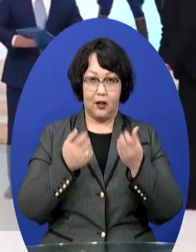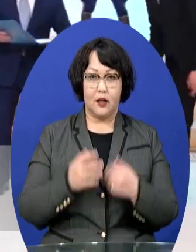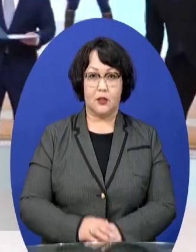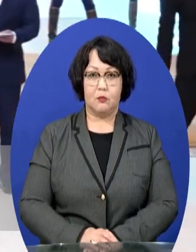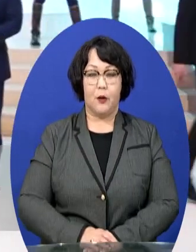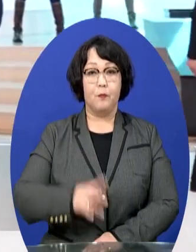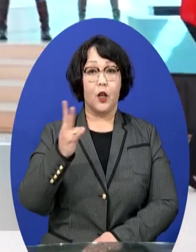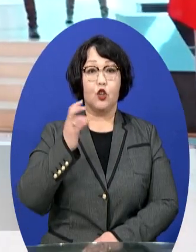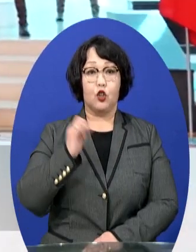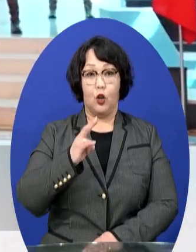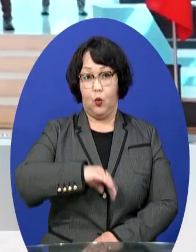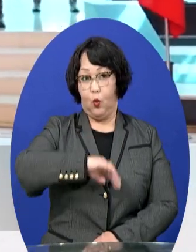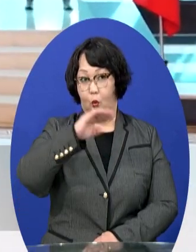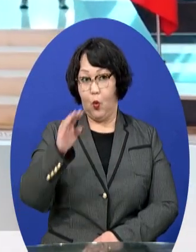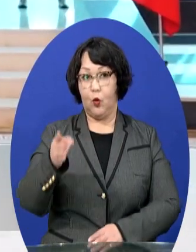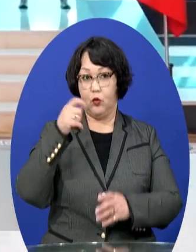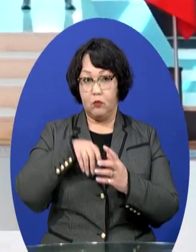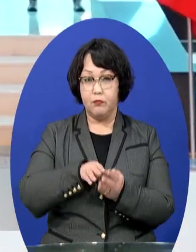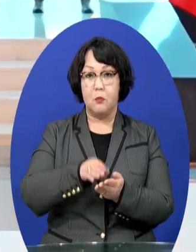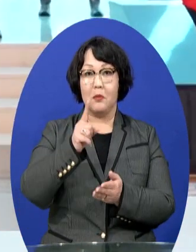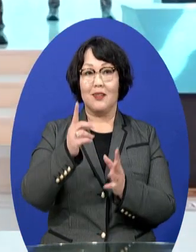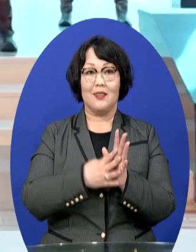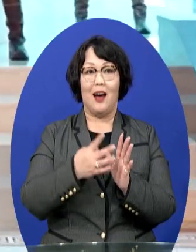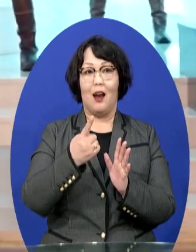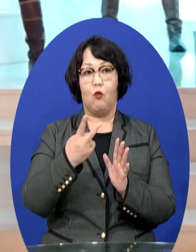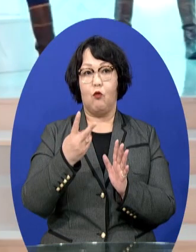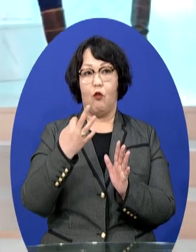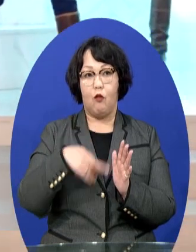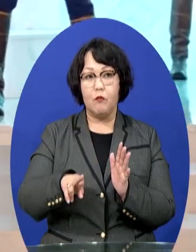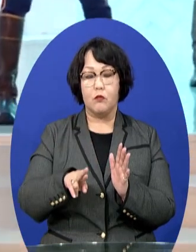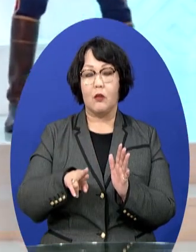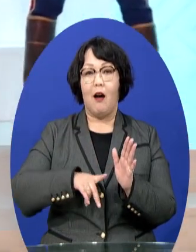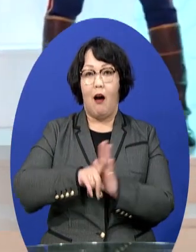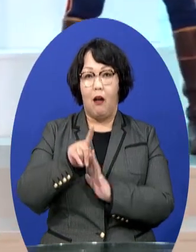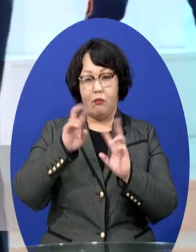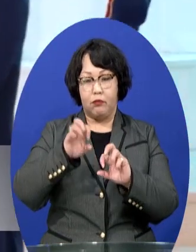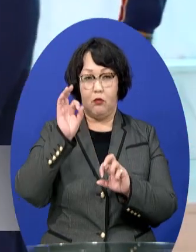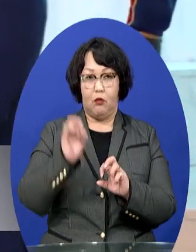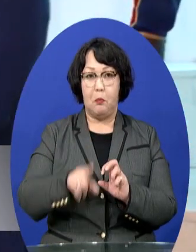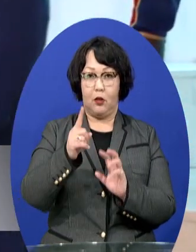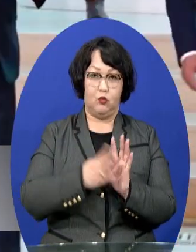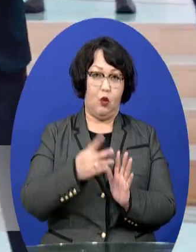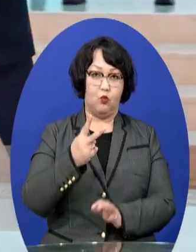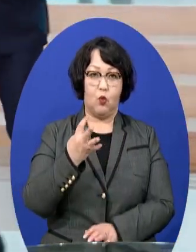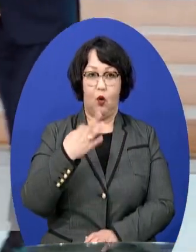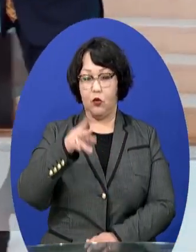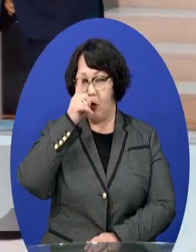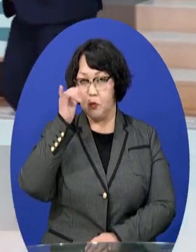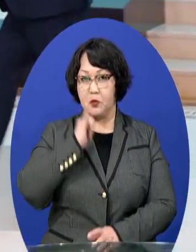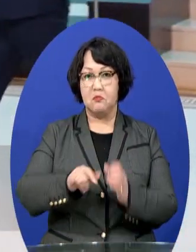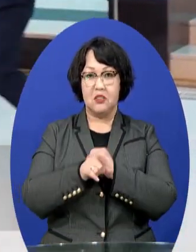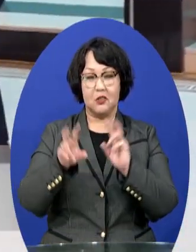За ноён ууланд орших бол шиг 1912 онд монголоор нийгэмлэгийнхэн Олсныг судлахаар 1924 онд Орсын